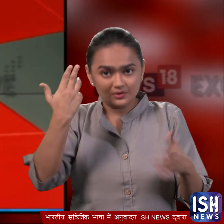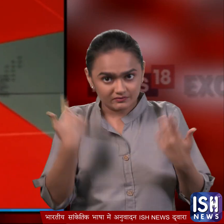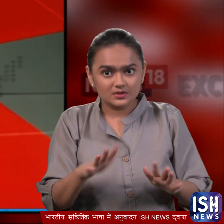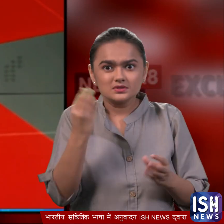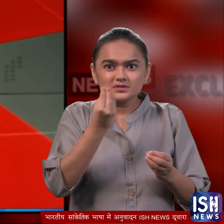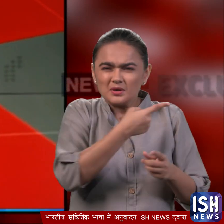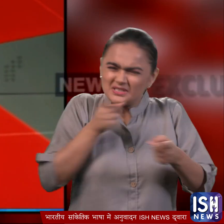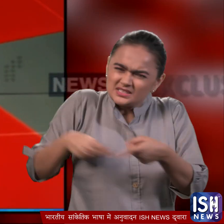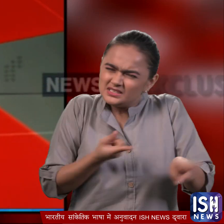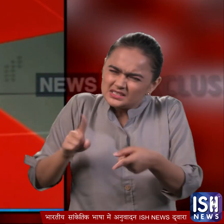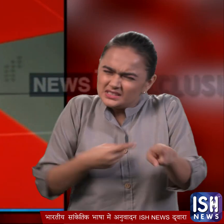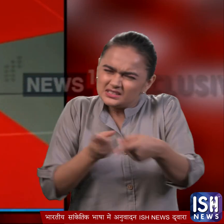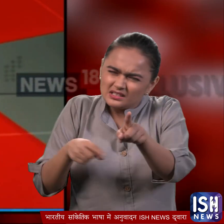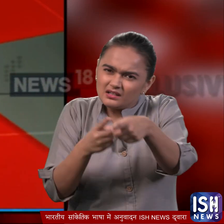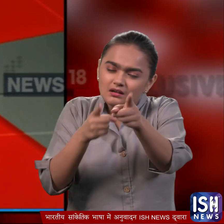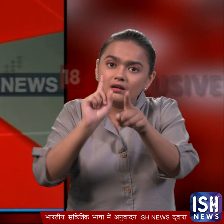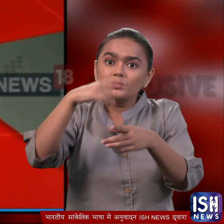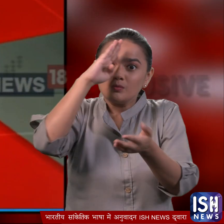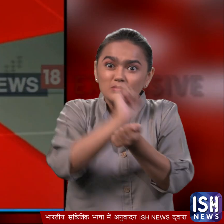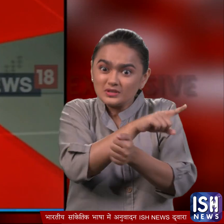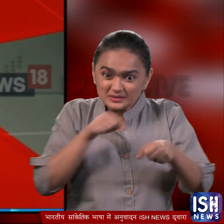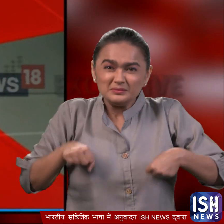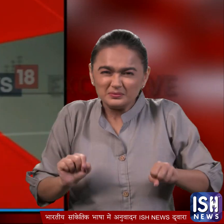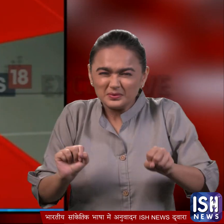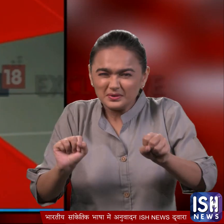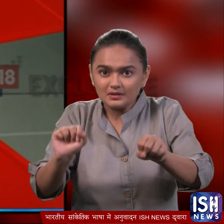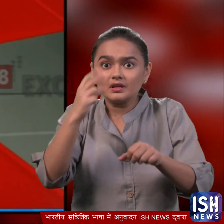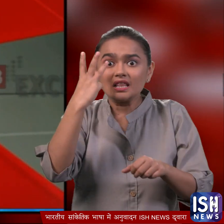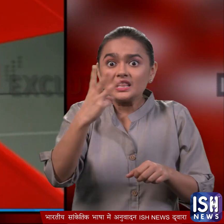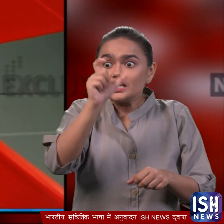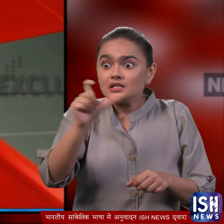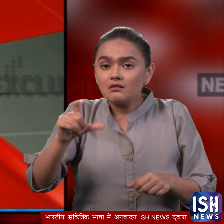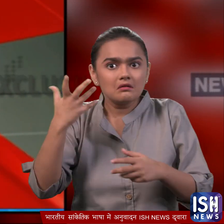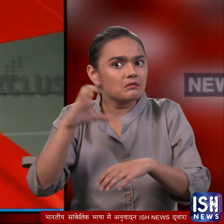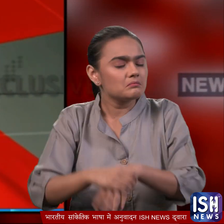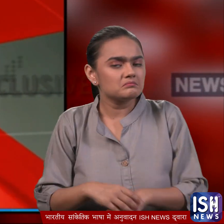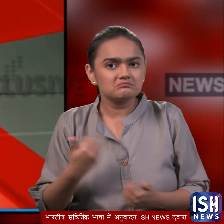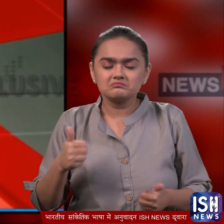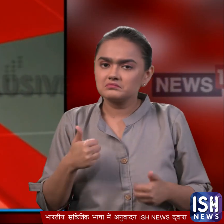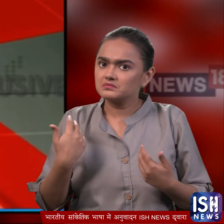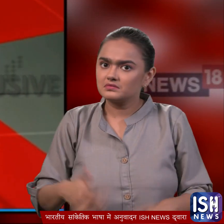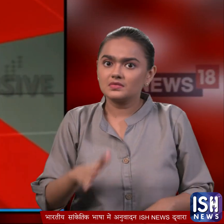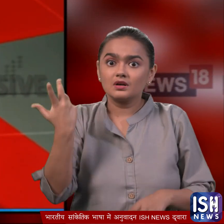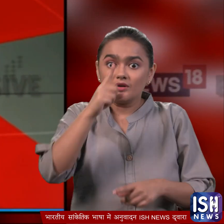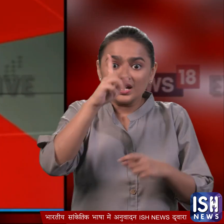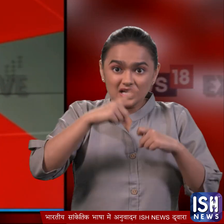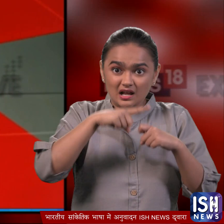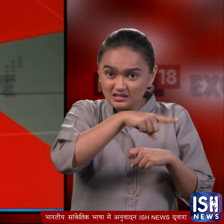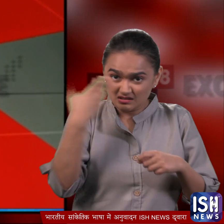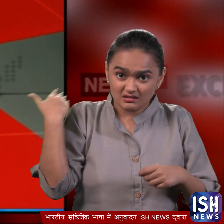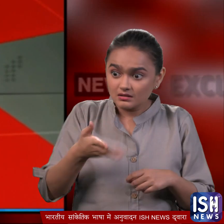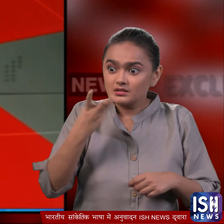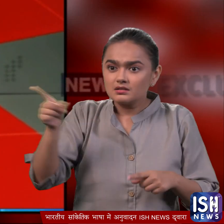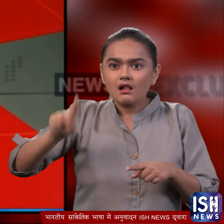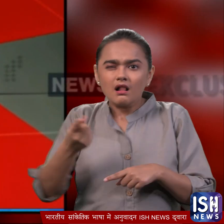दी। और बताया गया कि कुछ दूर पीछा करने के बाद भी पुलिस मोटरसाइकिल सवार 3 बदमाशों को पकड़ नहीं पाई, जो करनाल पुलिस की